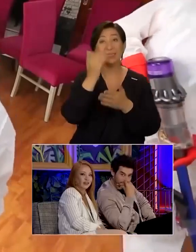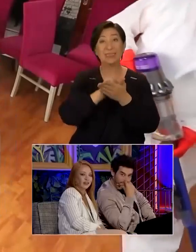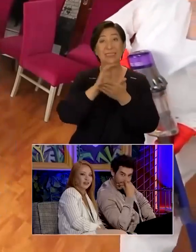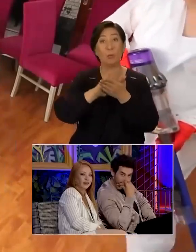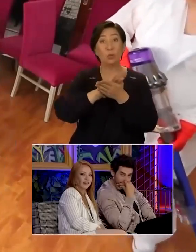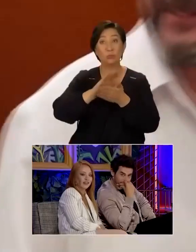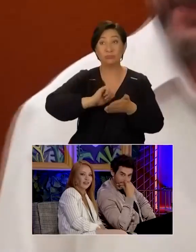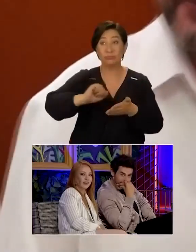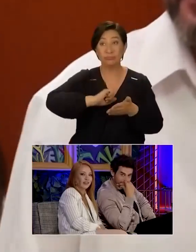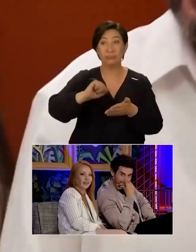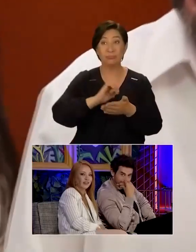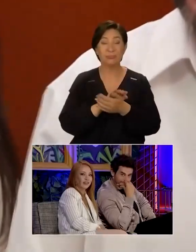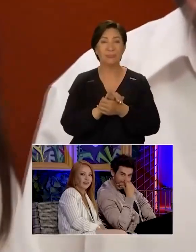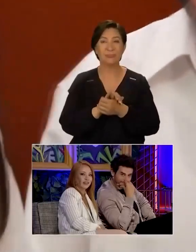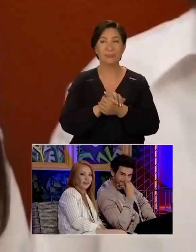beyaz sabah.